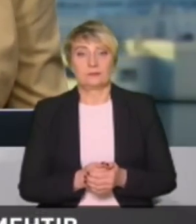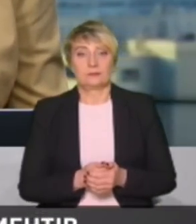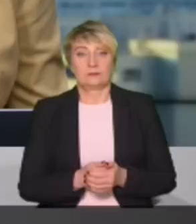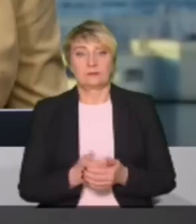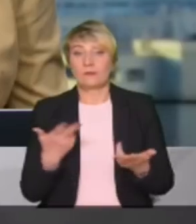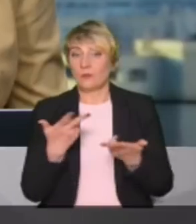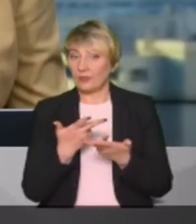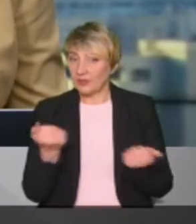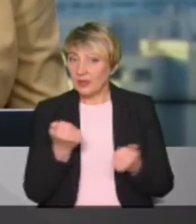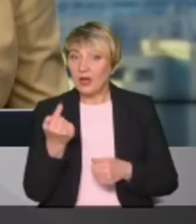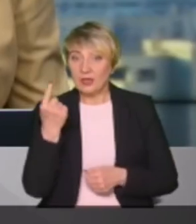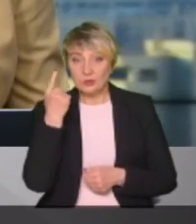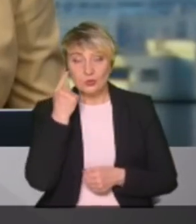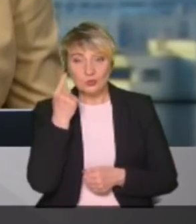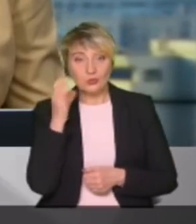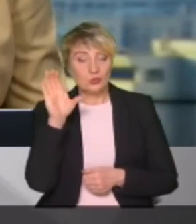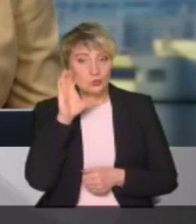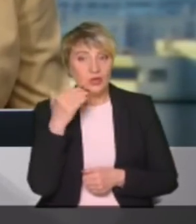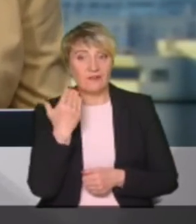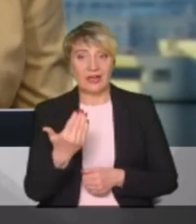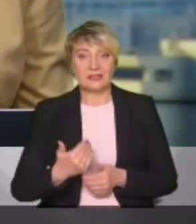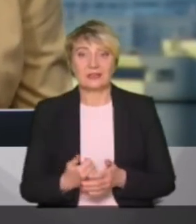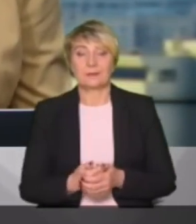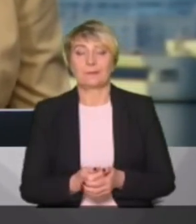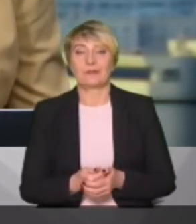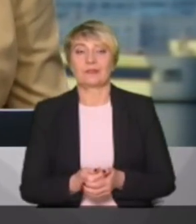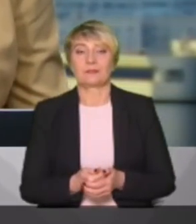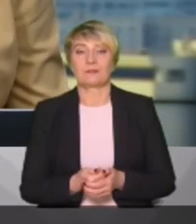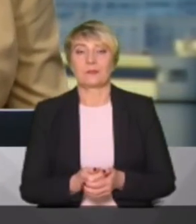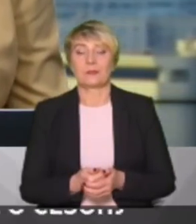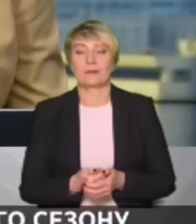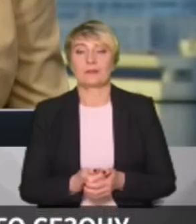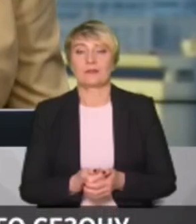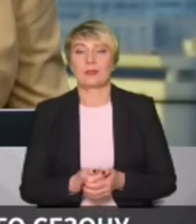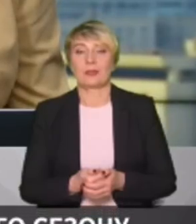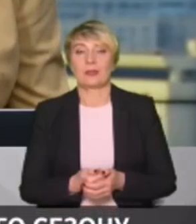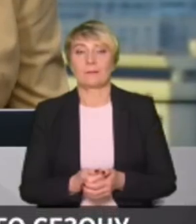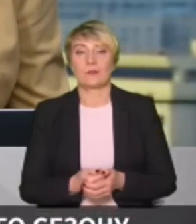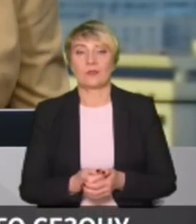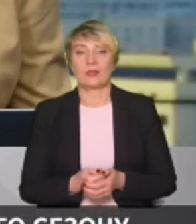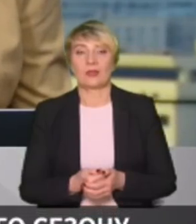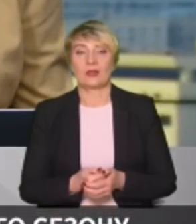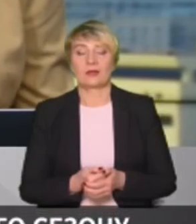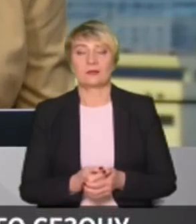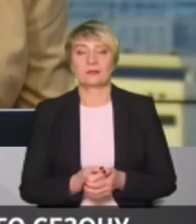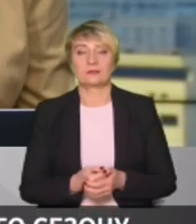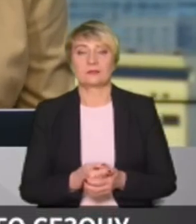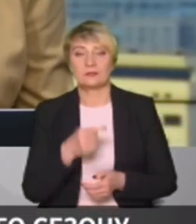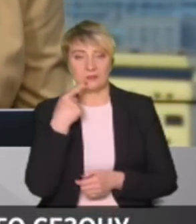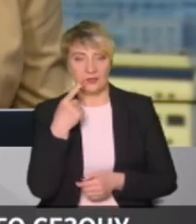Да, я слушаю вас. Так, є зв'язь, все добре. Російською, я так розумію, так? Краще